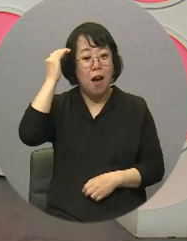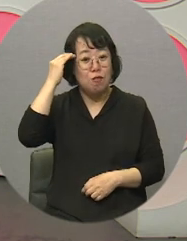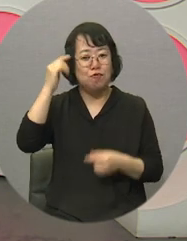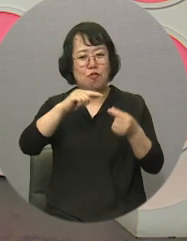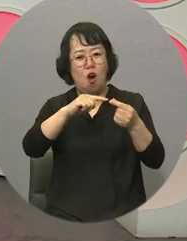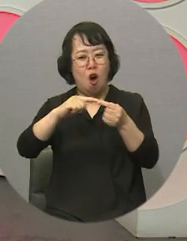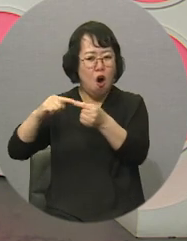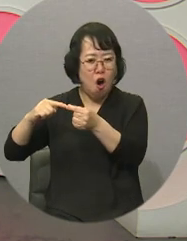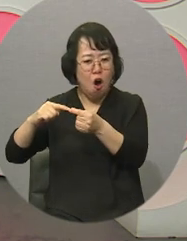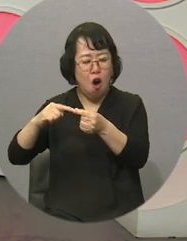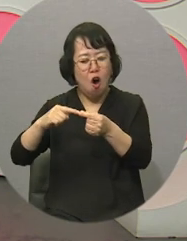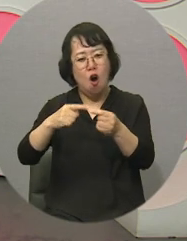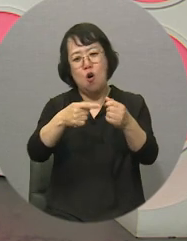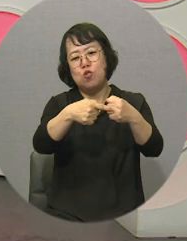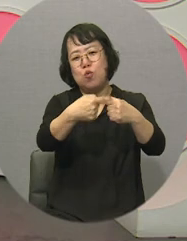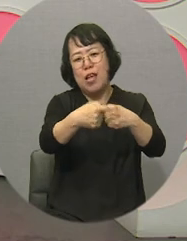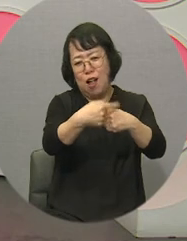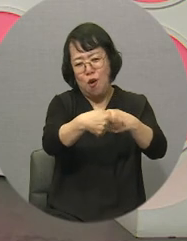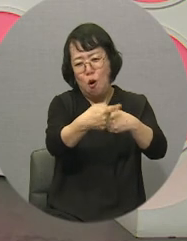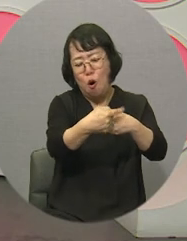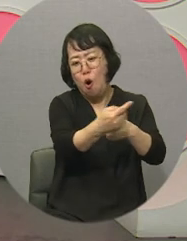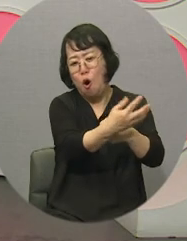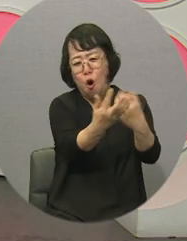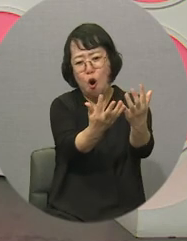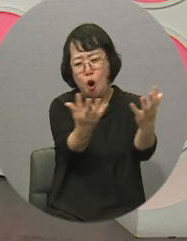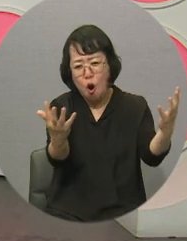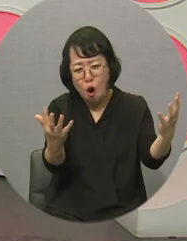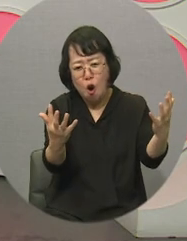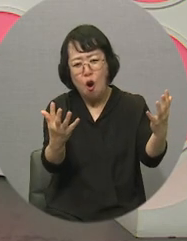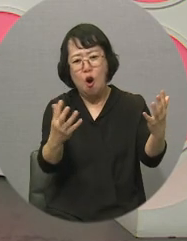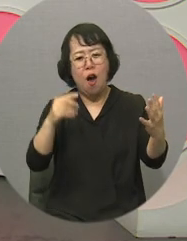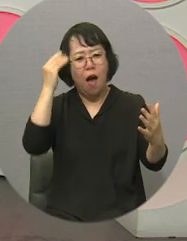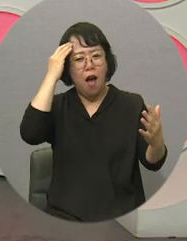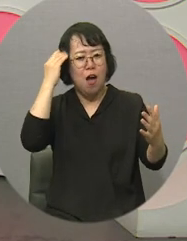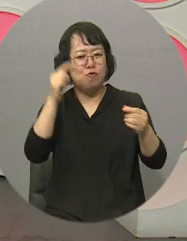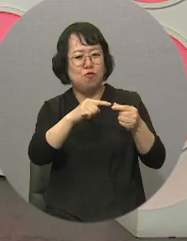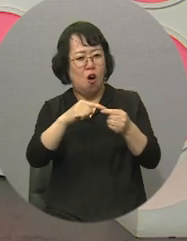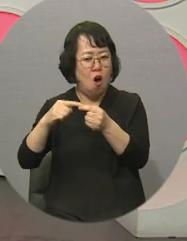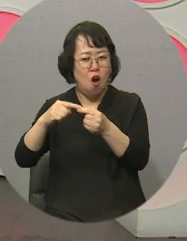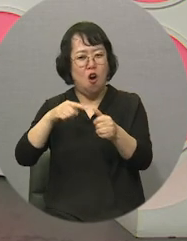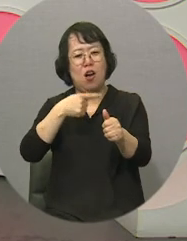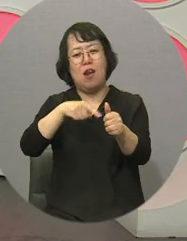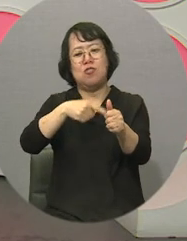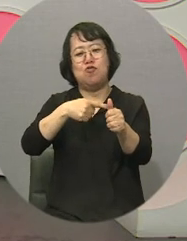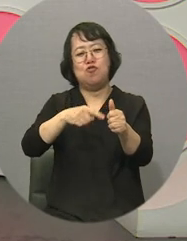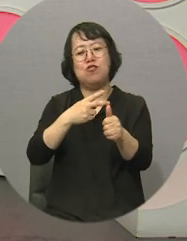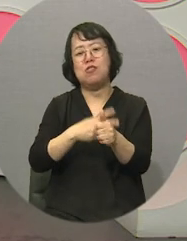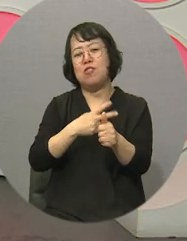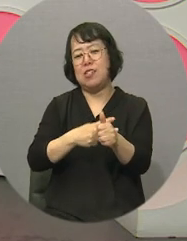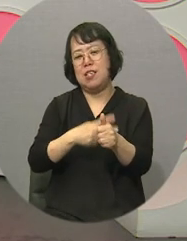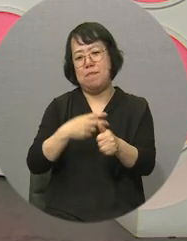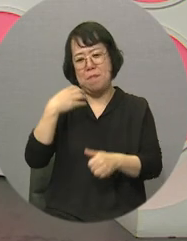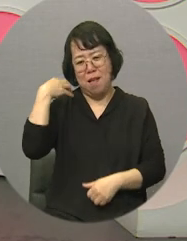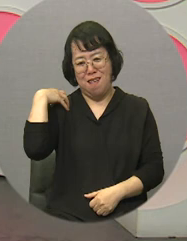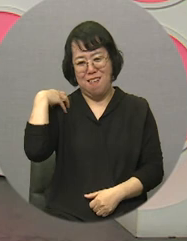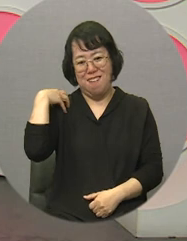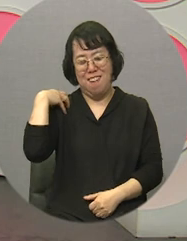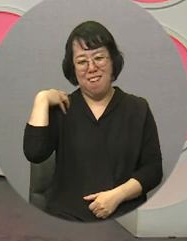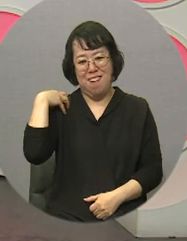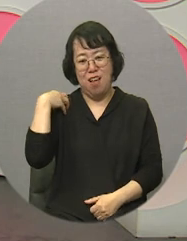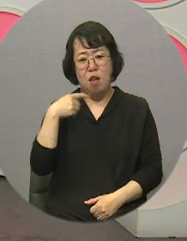일이었습니다. 저학년에 비해 고학년의 아이들은요, 마음의 문을 쉽게 열지